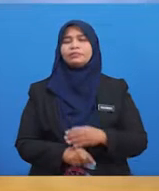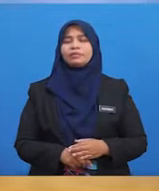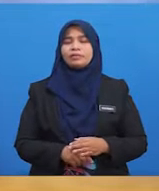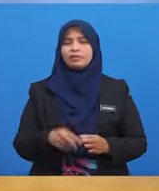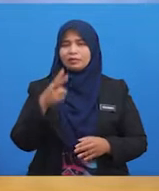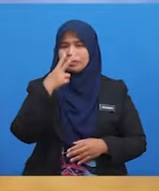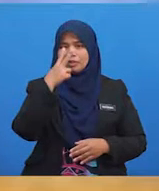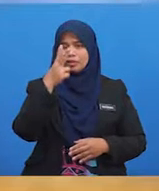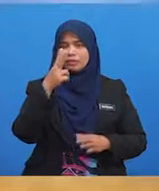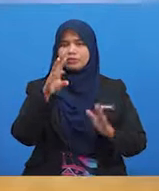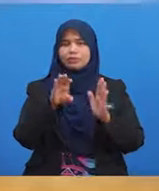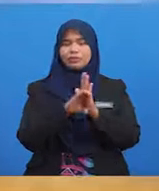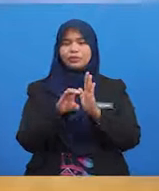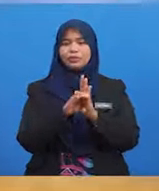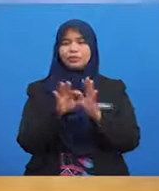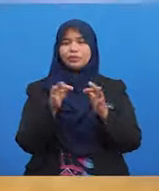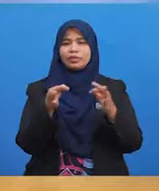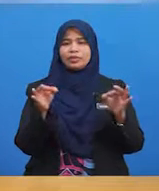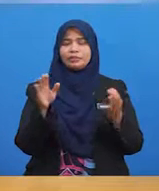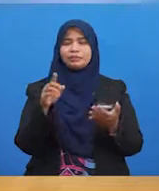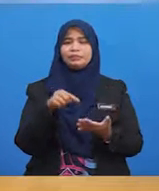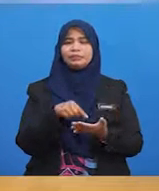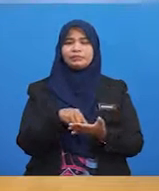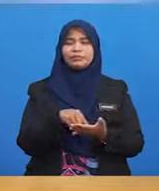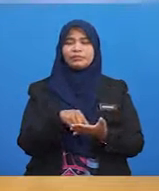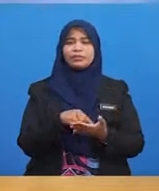Perhatikan contoh ayat ini.